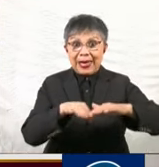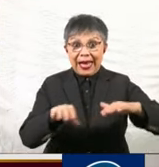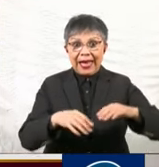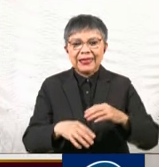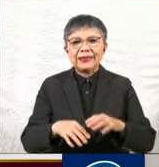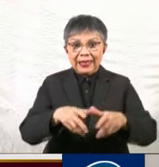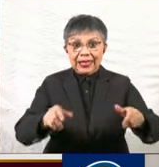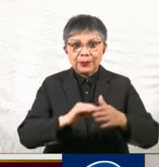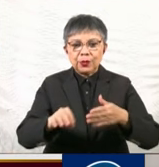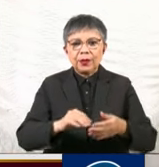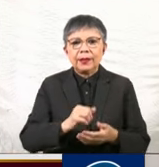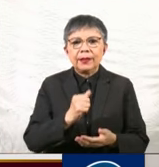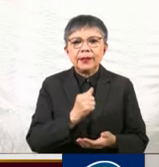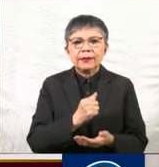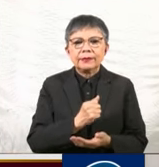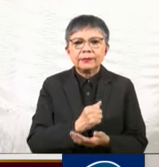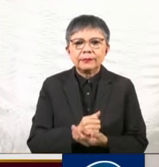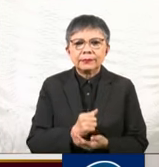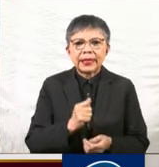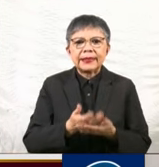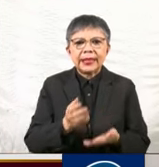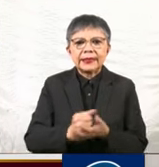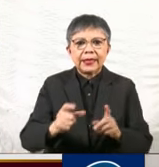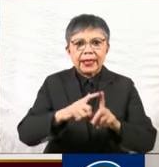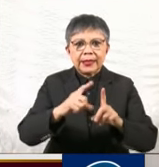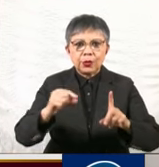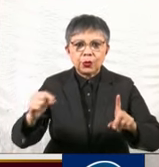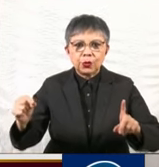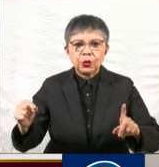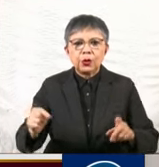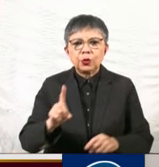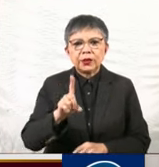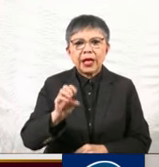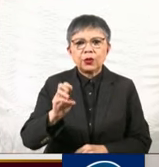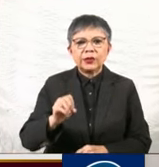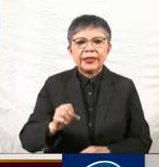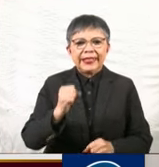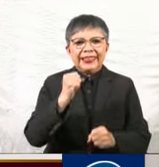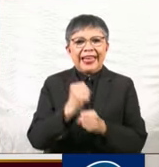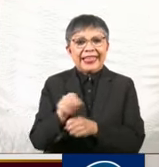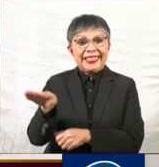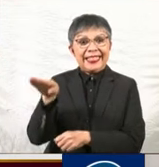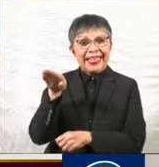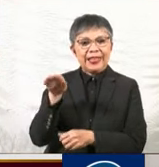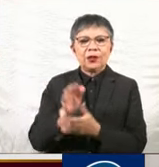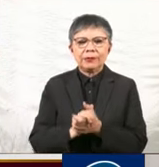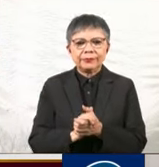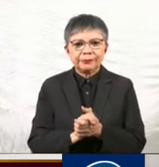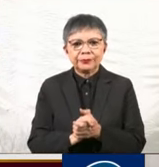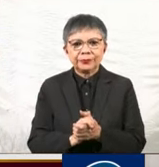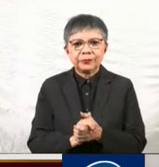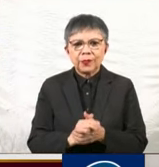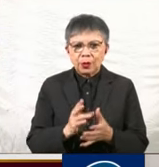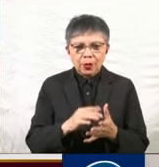hadirkan gratisnya yang namanya digital Academi untuk 100.000 Genzi kemudian coworking yang